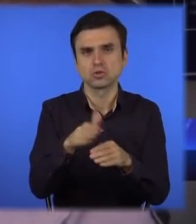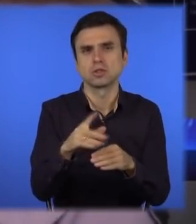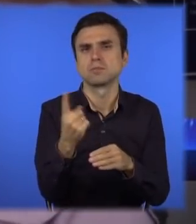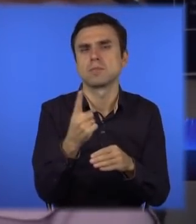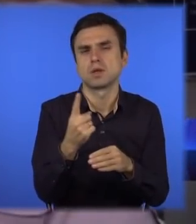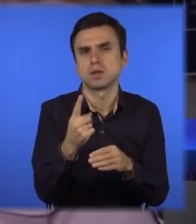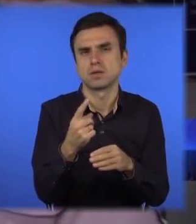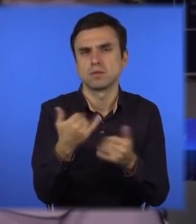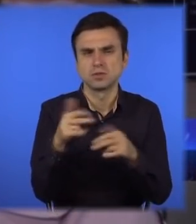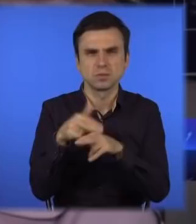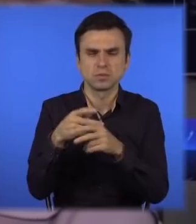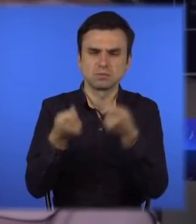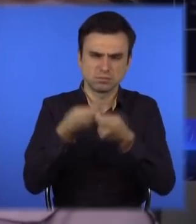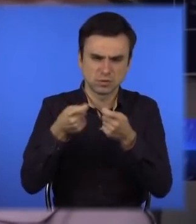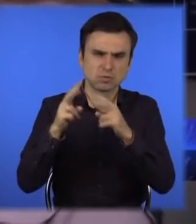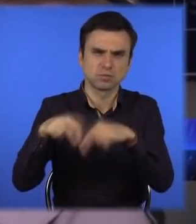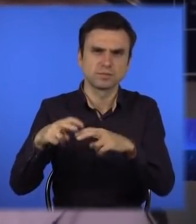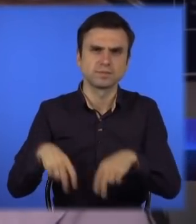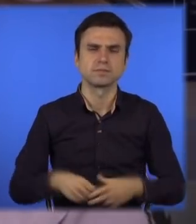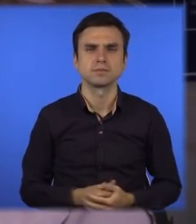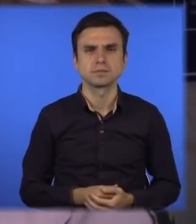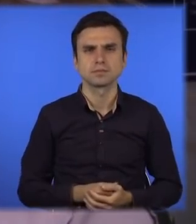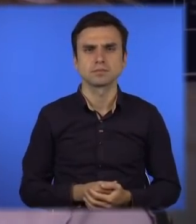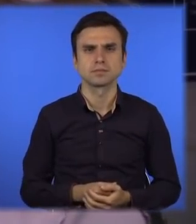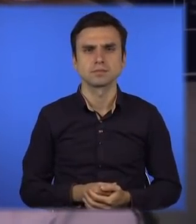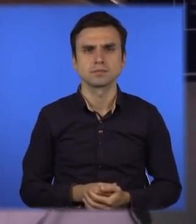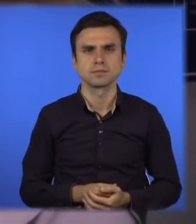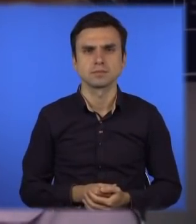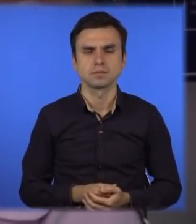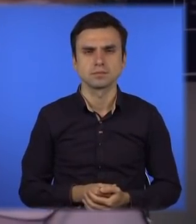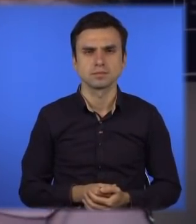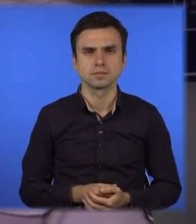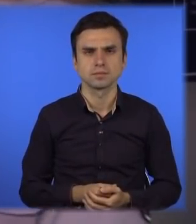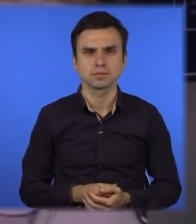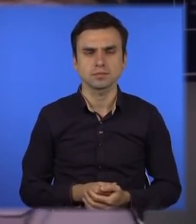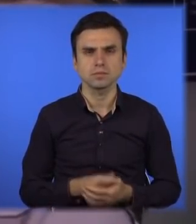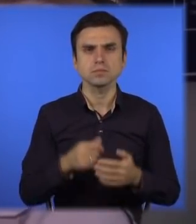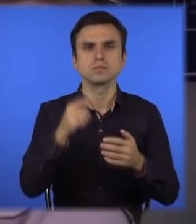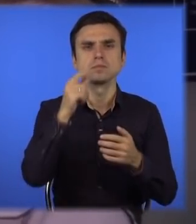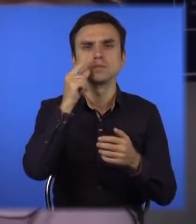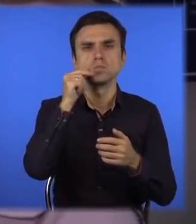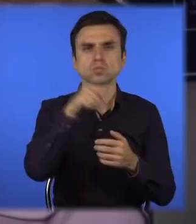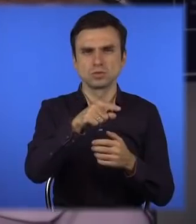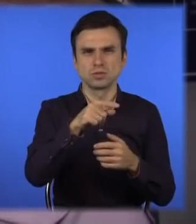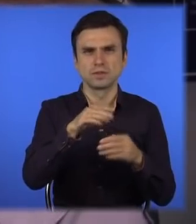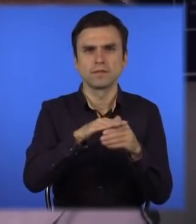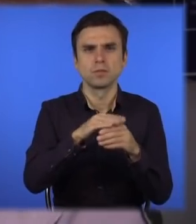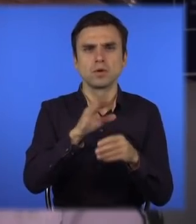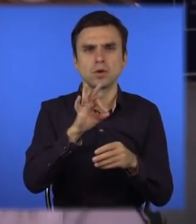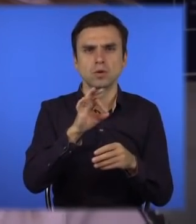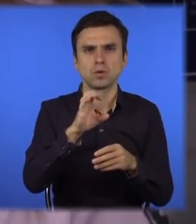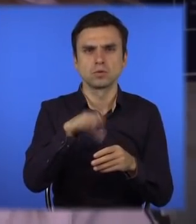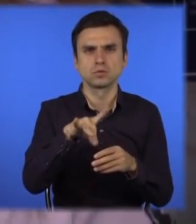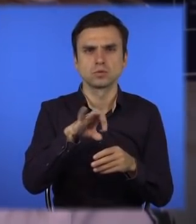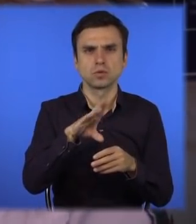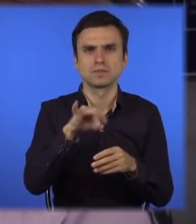тіло померлої. Це виявилась місцева мешканка 54-го року народження. Труп останньої направлено для проведення